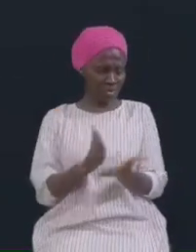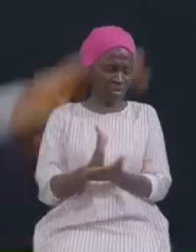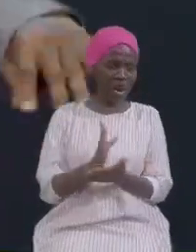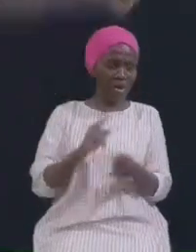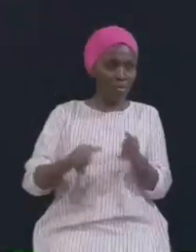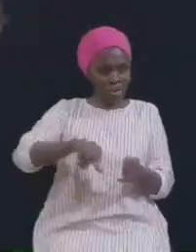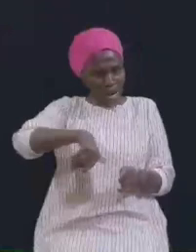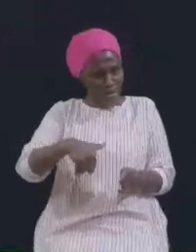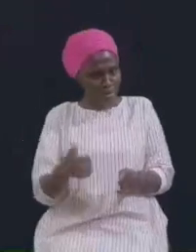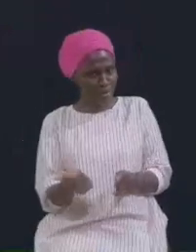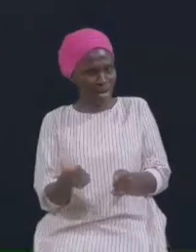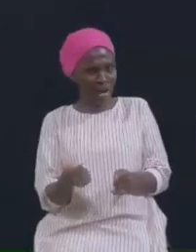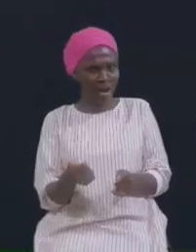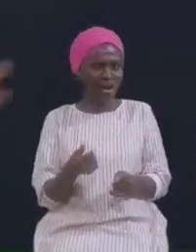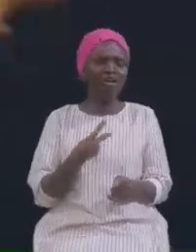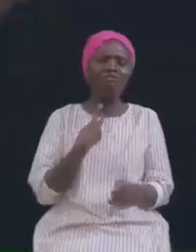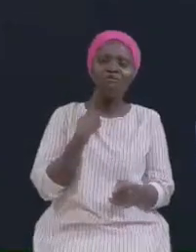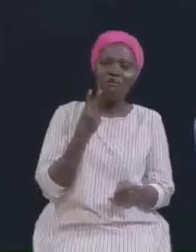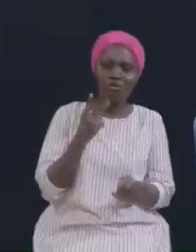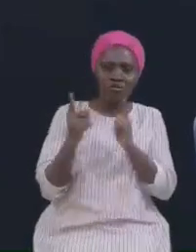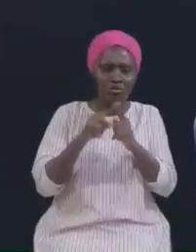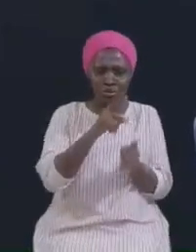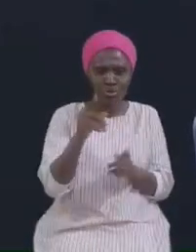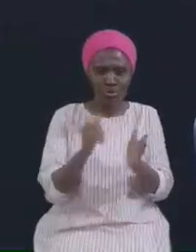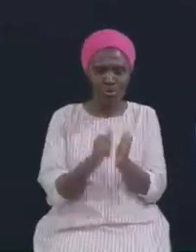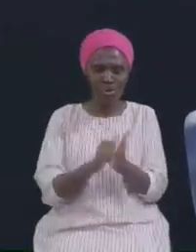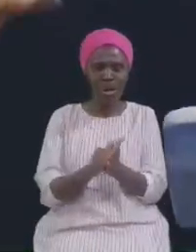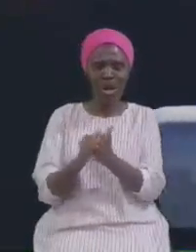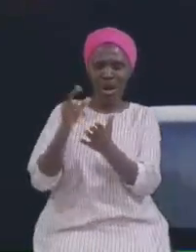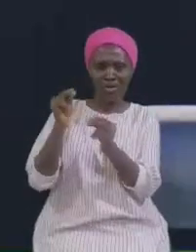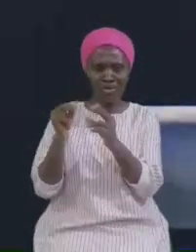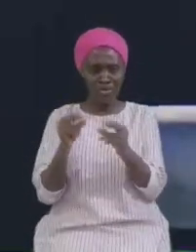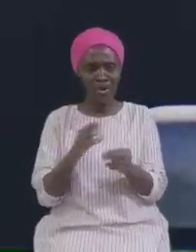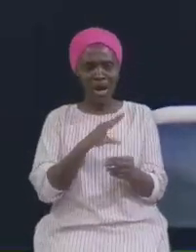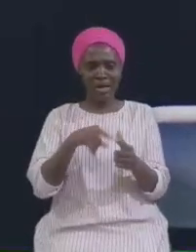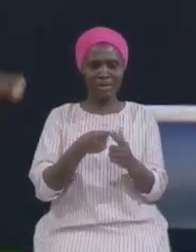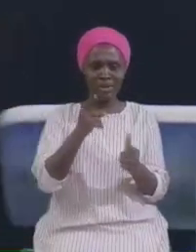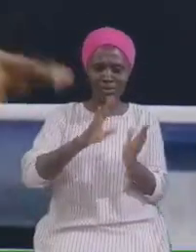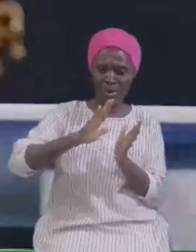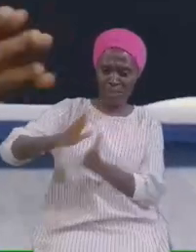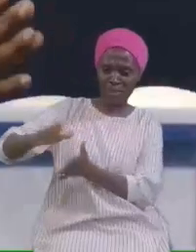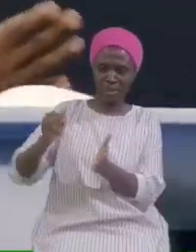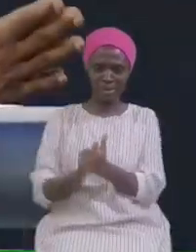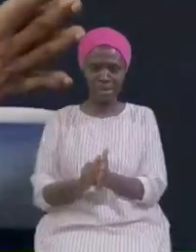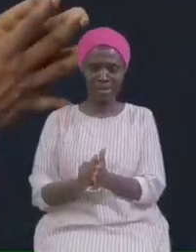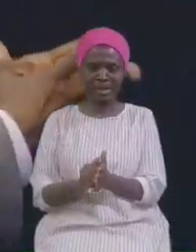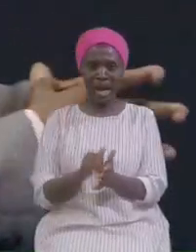Ça, ce n'est pas toi. Tu dois rejeter cette voix. Tu dois abandonner cette voix. Tu dois négliger cette